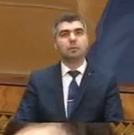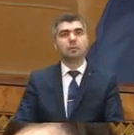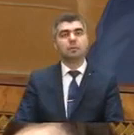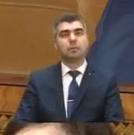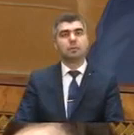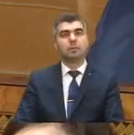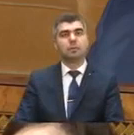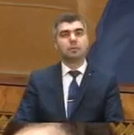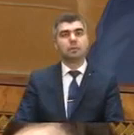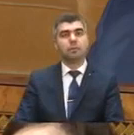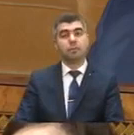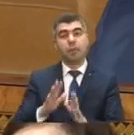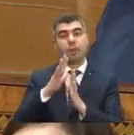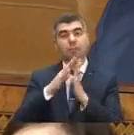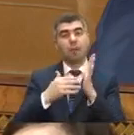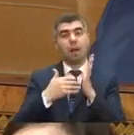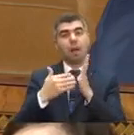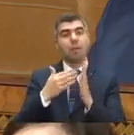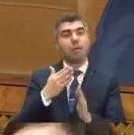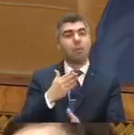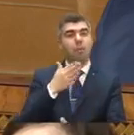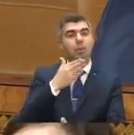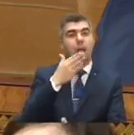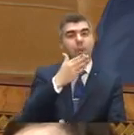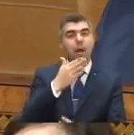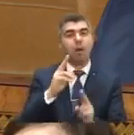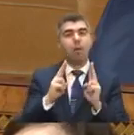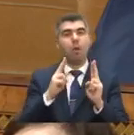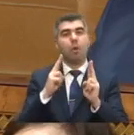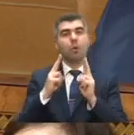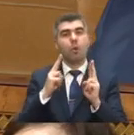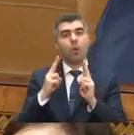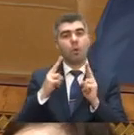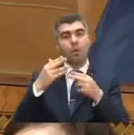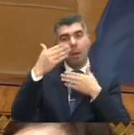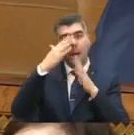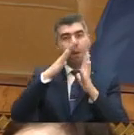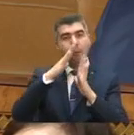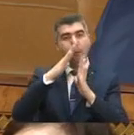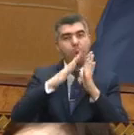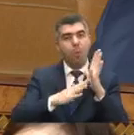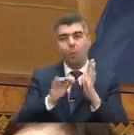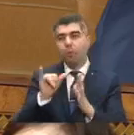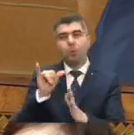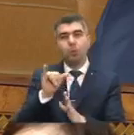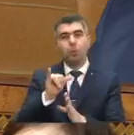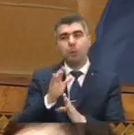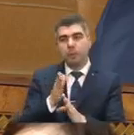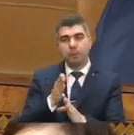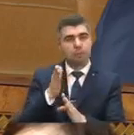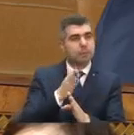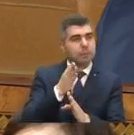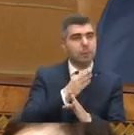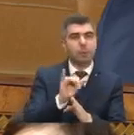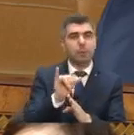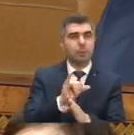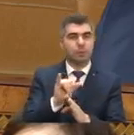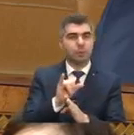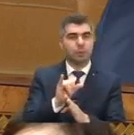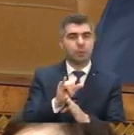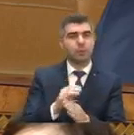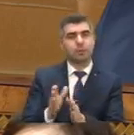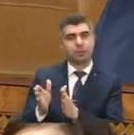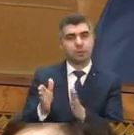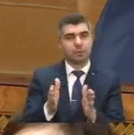يتعلق بالبرنامج المستقبلي لطرق السيارة ببلادنا والوجهات المسطرة فيه والإمكانيات الموضوعة لتنفيذه. شكرا سيد